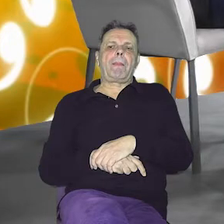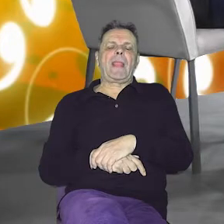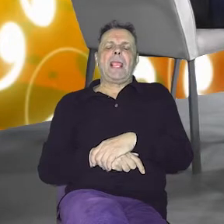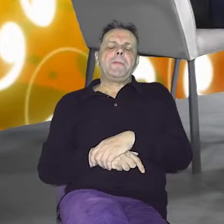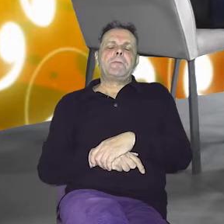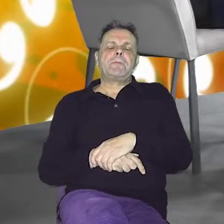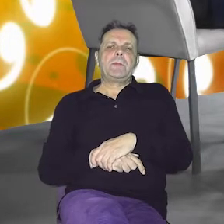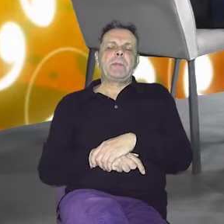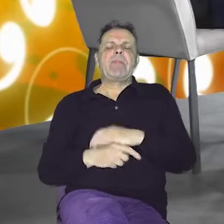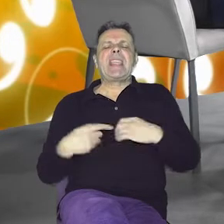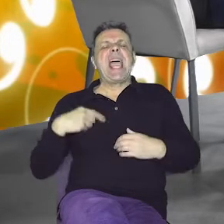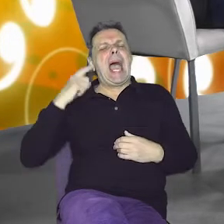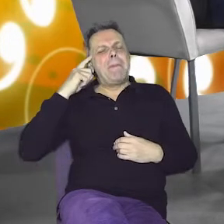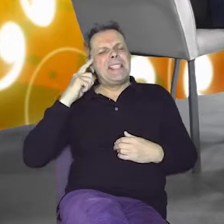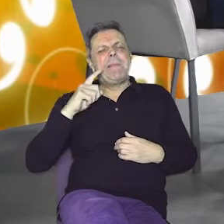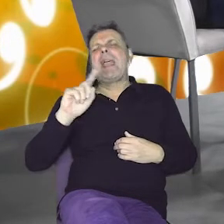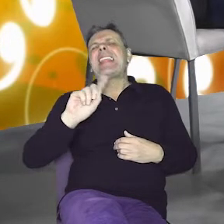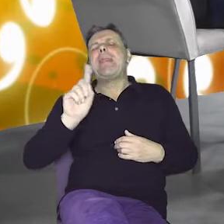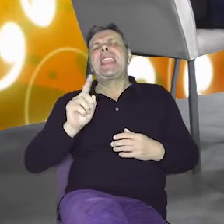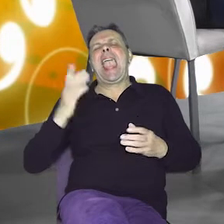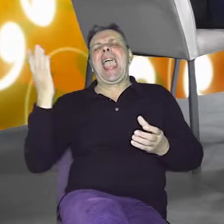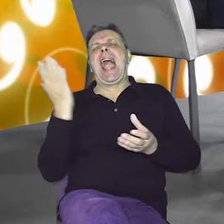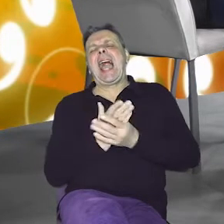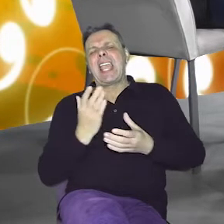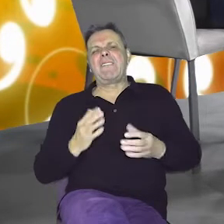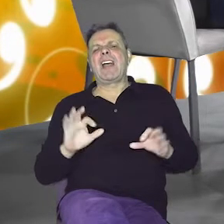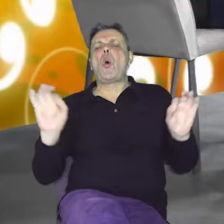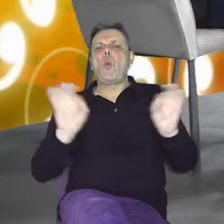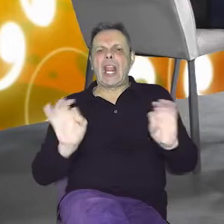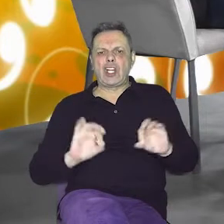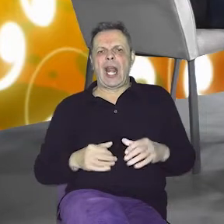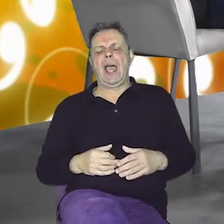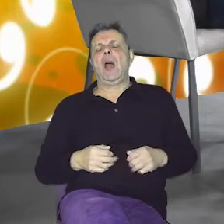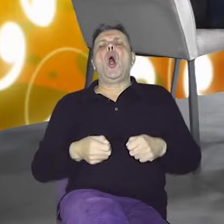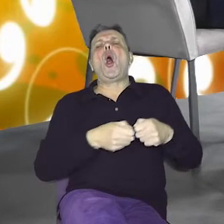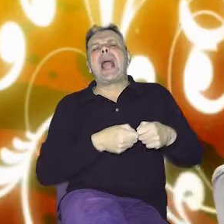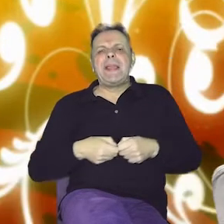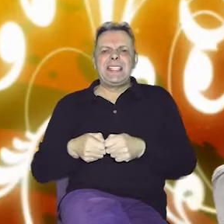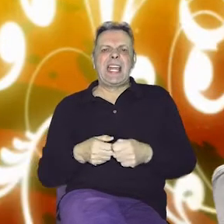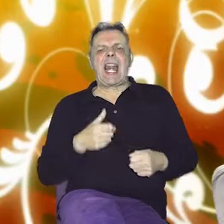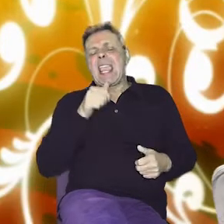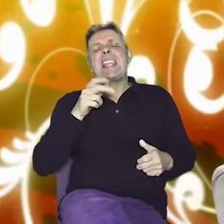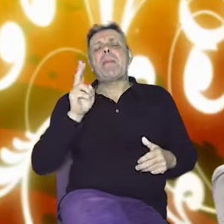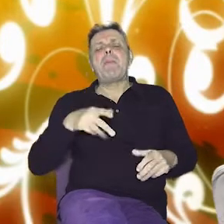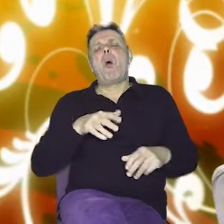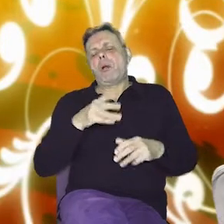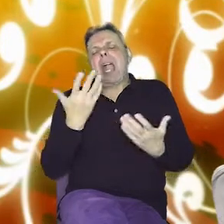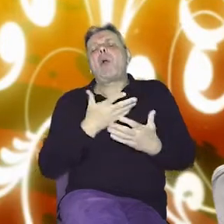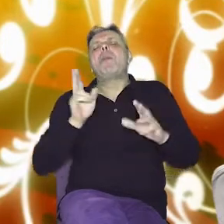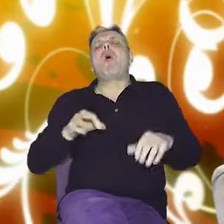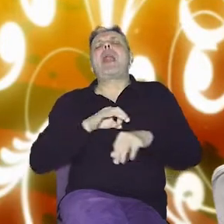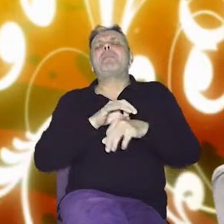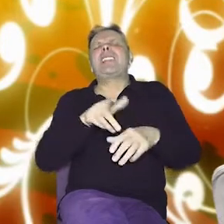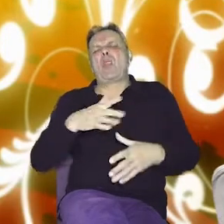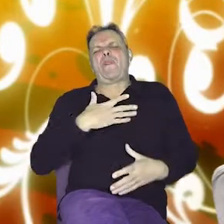ja mislim da nije. Ja mislim da nije adekvatno uređena, organizirana da bi mogla pratiti taj